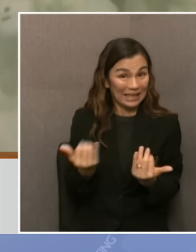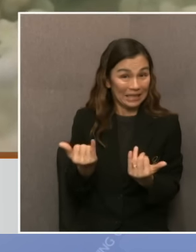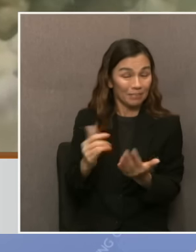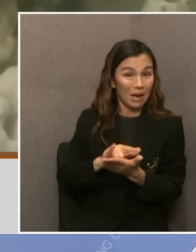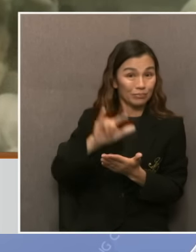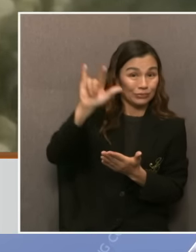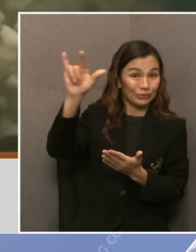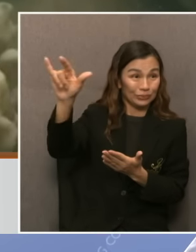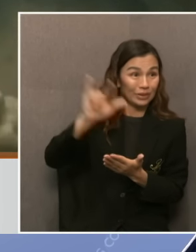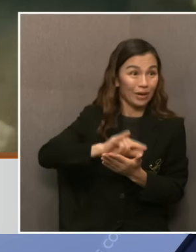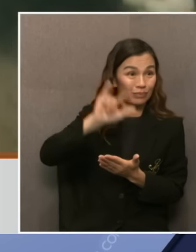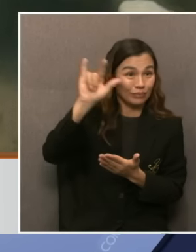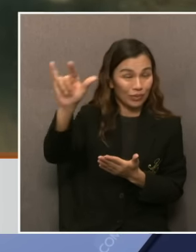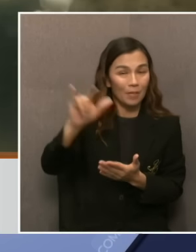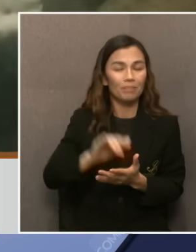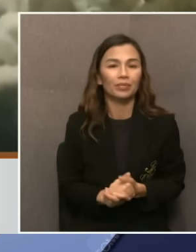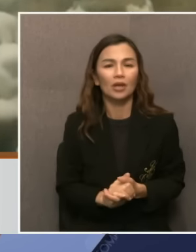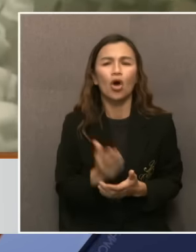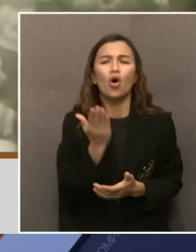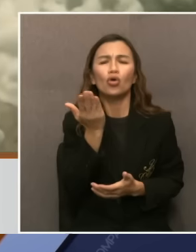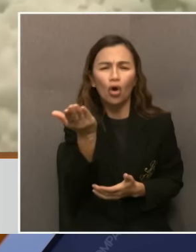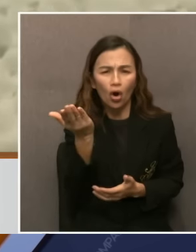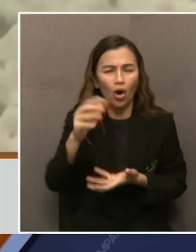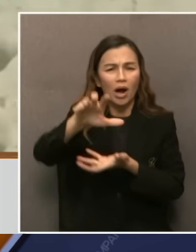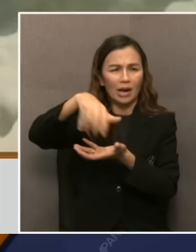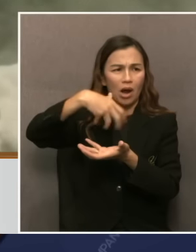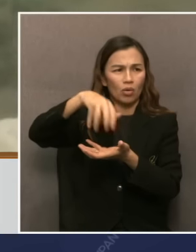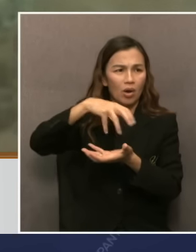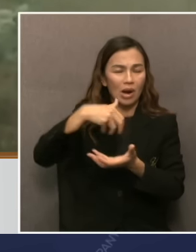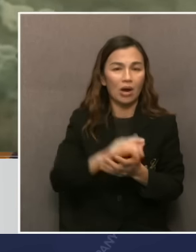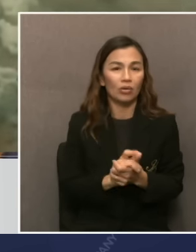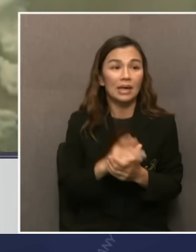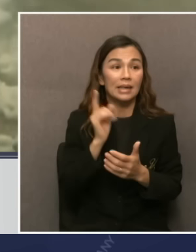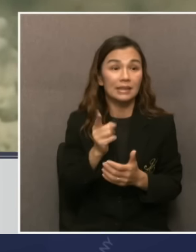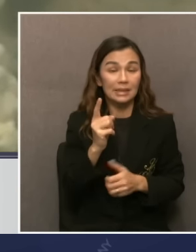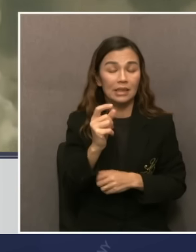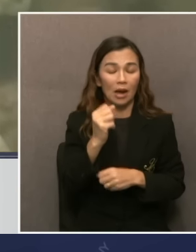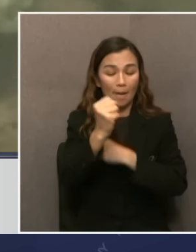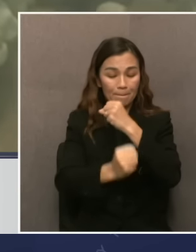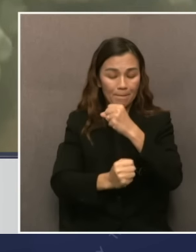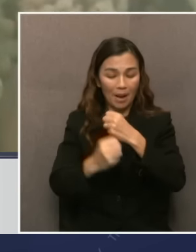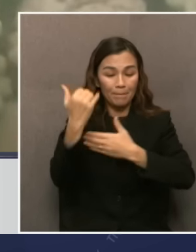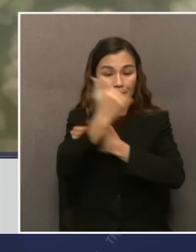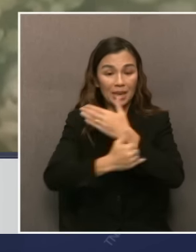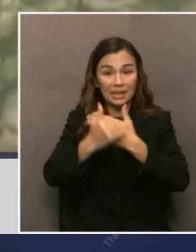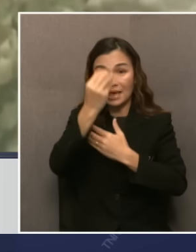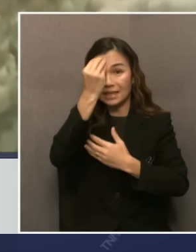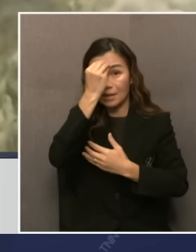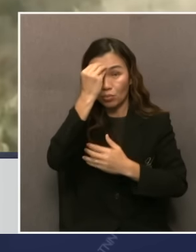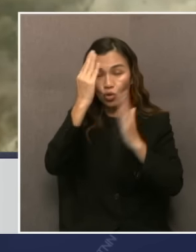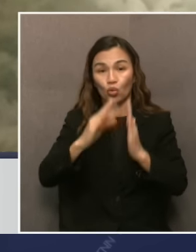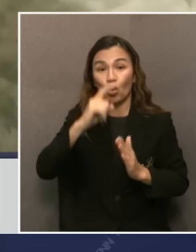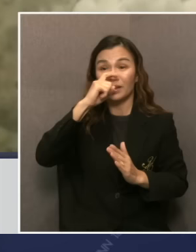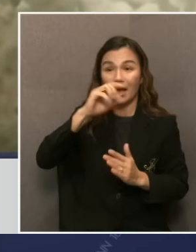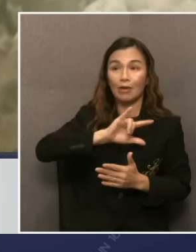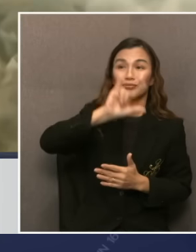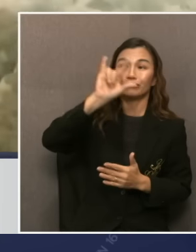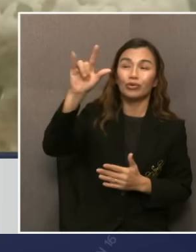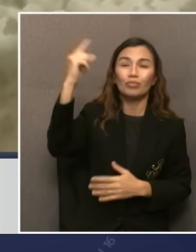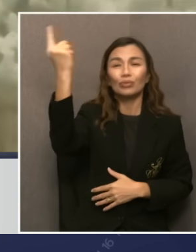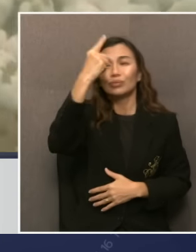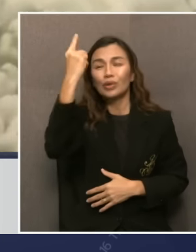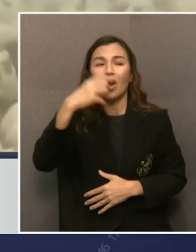ยู่ใช่ไหมคะอยากให้อาจารย์เล่าให้ฟังหน่อยค่ะเพราะว่าจริงๆแล้วปลายปีเนี่ยญี่ปุ่นก็เป็นจุดหมายปลายทางของนักท่องเที่ยวคนไทยนะคะไปสัมผัสอากา